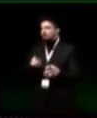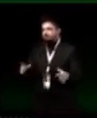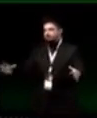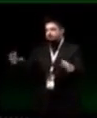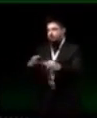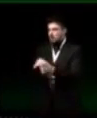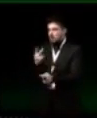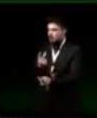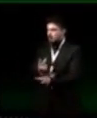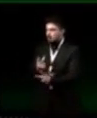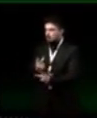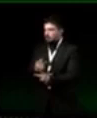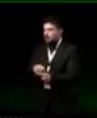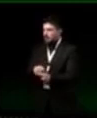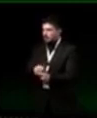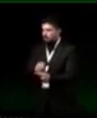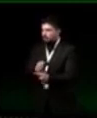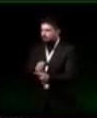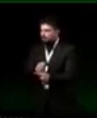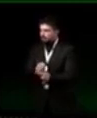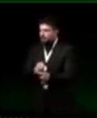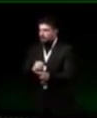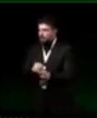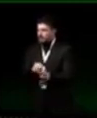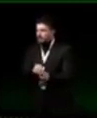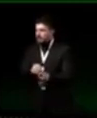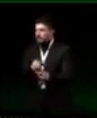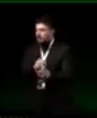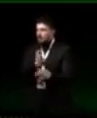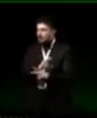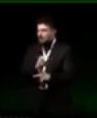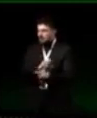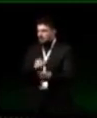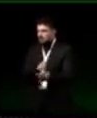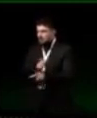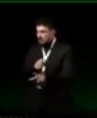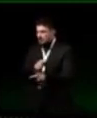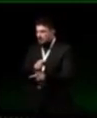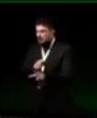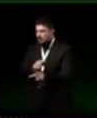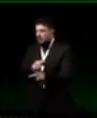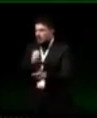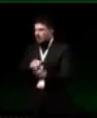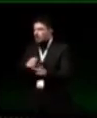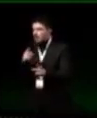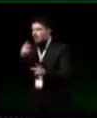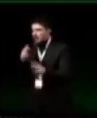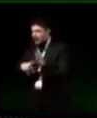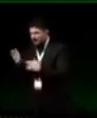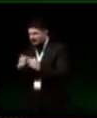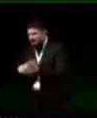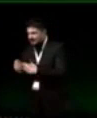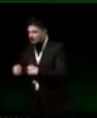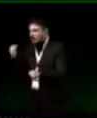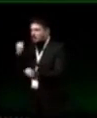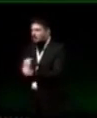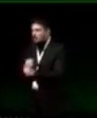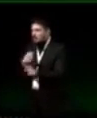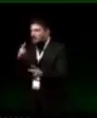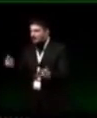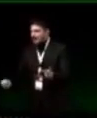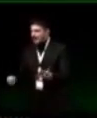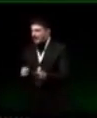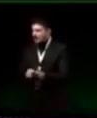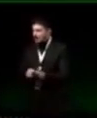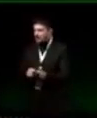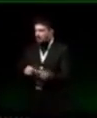cose: il coding nelle scuole e contemporaneamente qualche ora in più di latino e di storia dell'arte. Non sembri